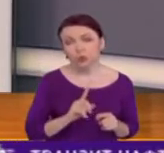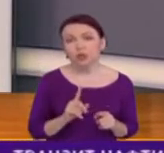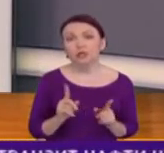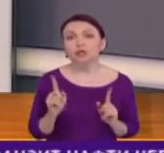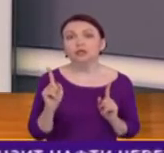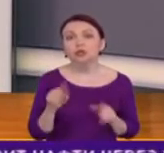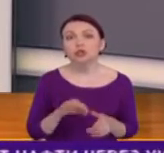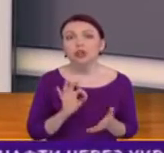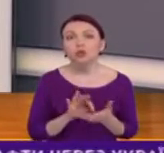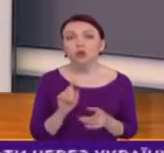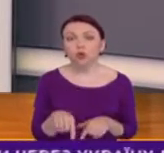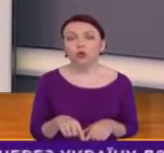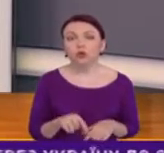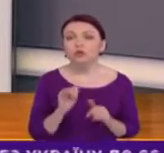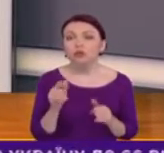для того, щоб